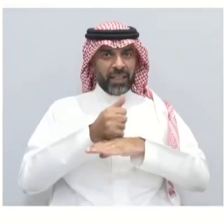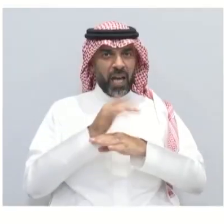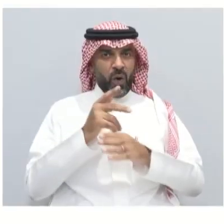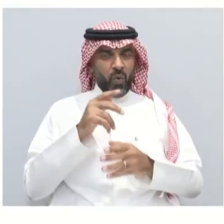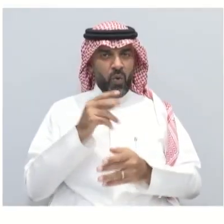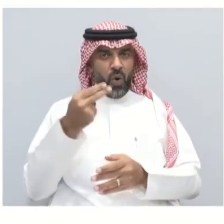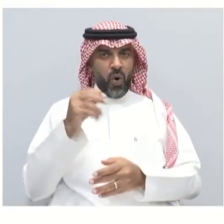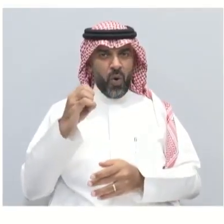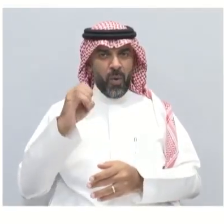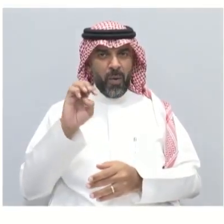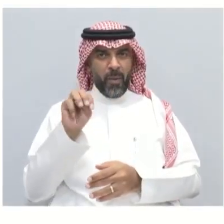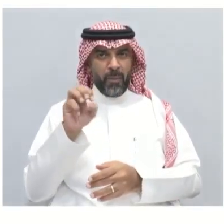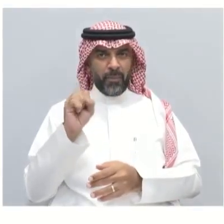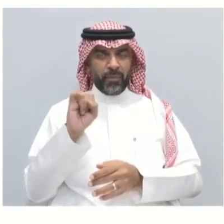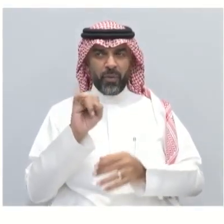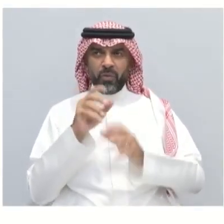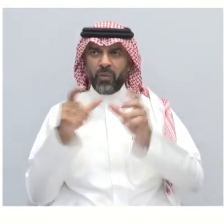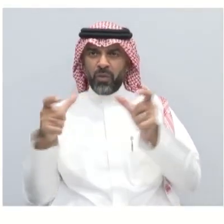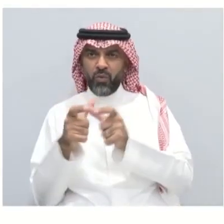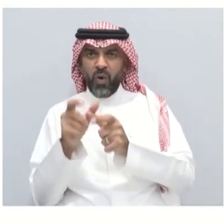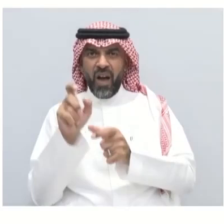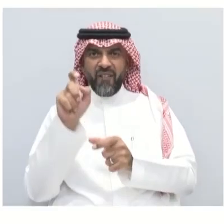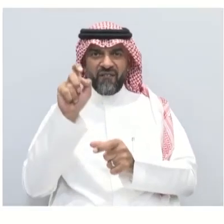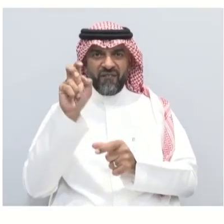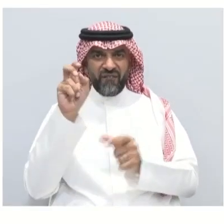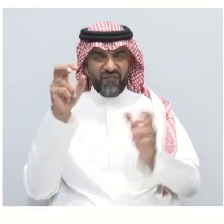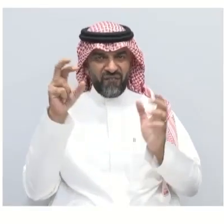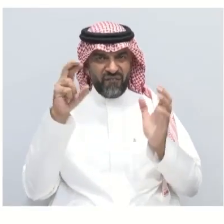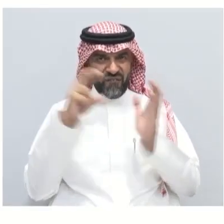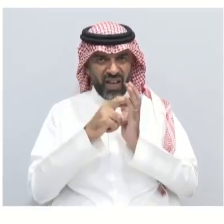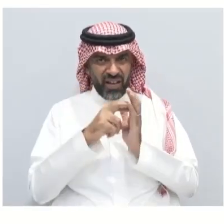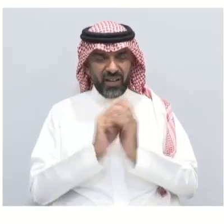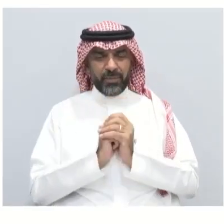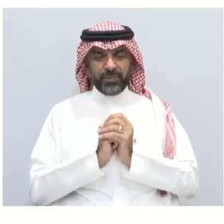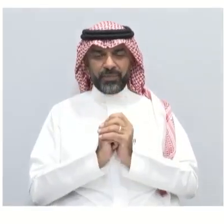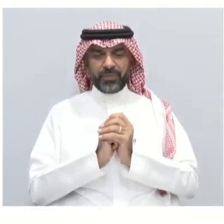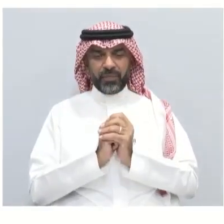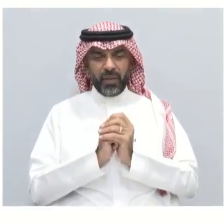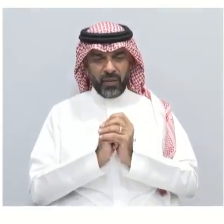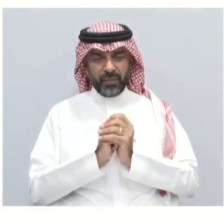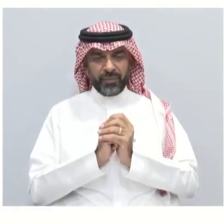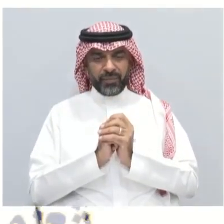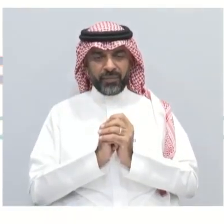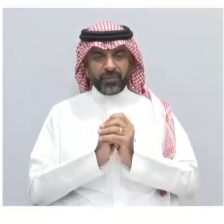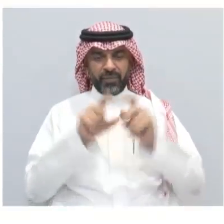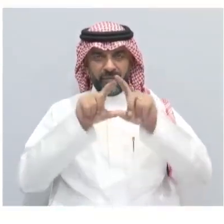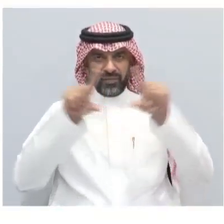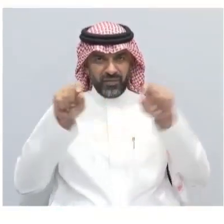ثم من مجموعه الفقره نجد هنا لدينا الالين مننت او المحاذاه الخاصه